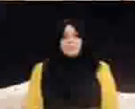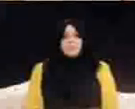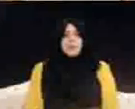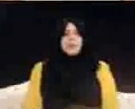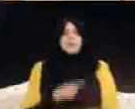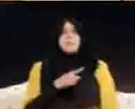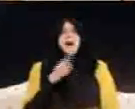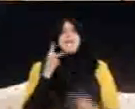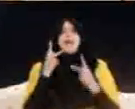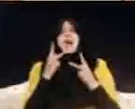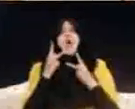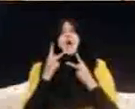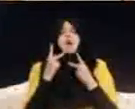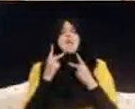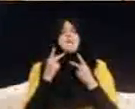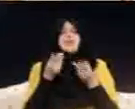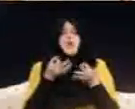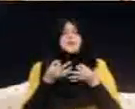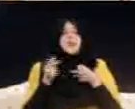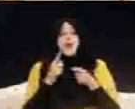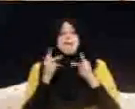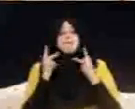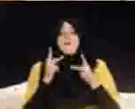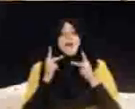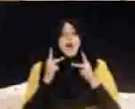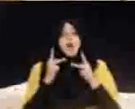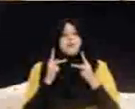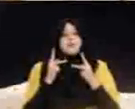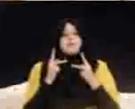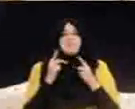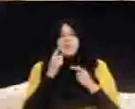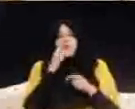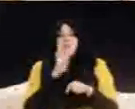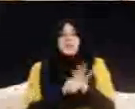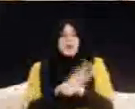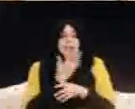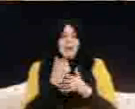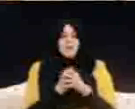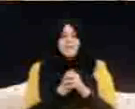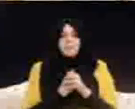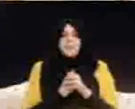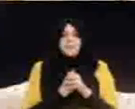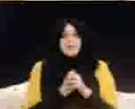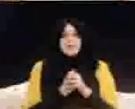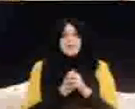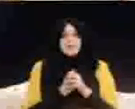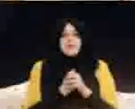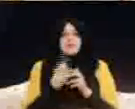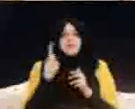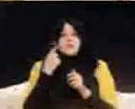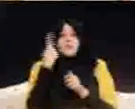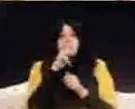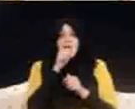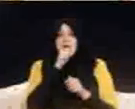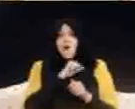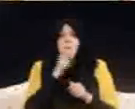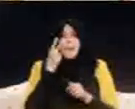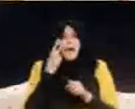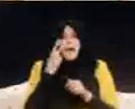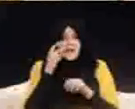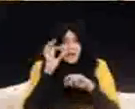ماهيش قيمة مادية ولكن قيمة معنوية. أذكر مرة واحدة خلت لها جدتها خاتم من حديد، يعني في القيمة